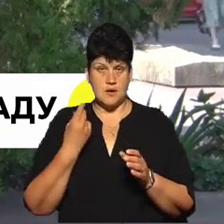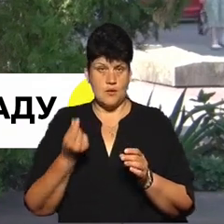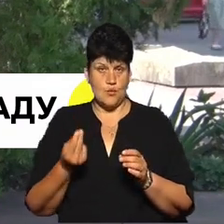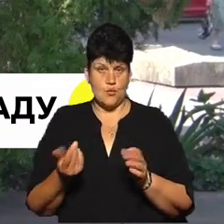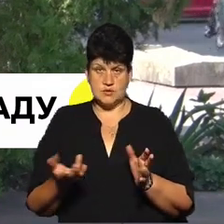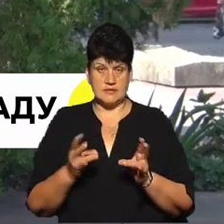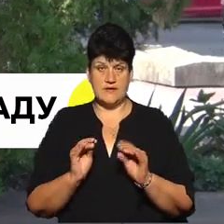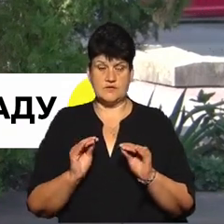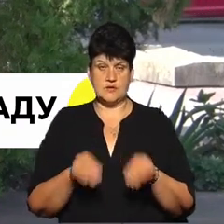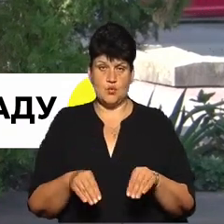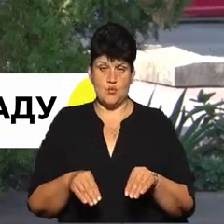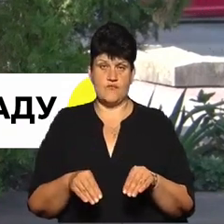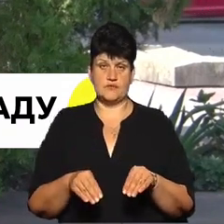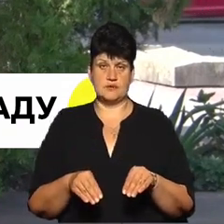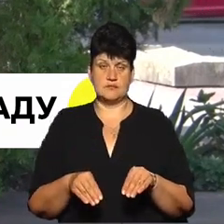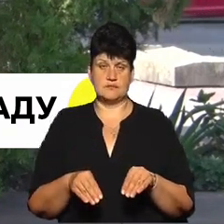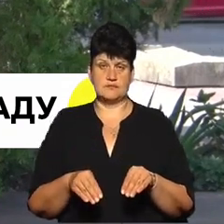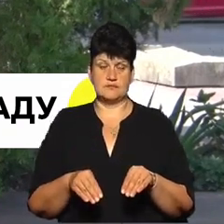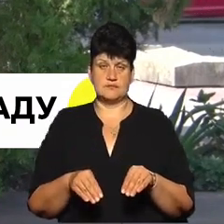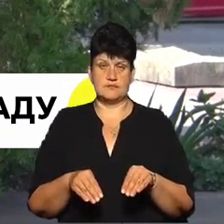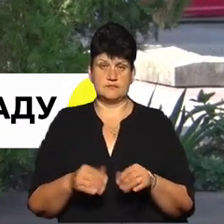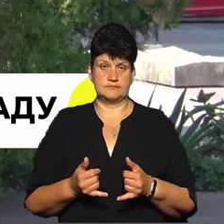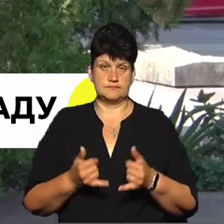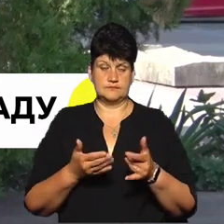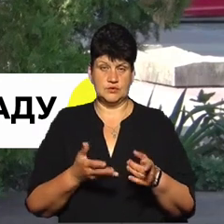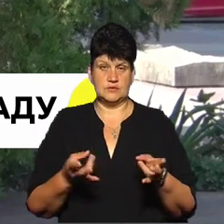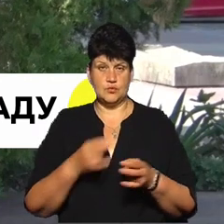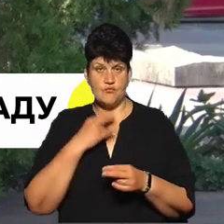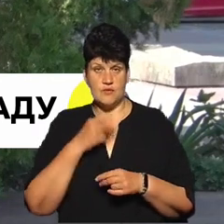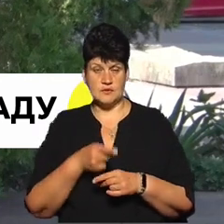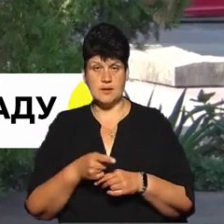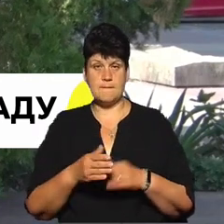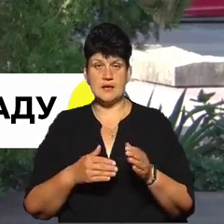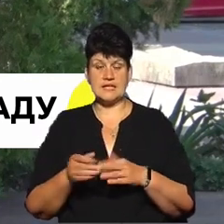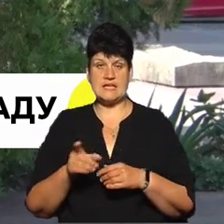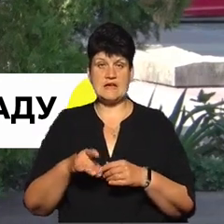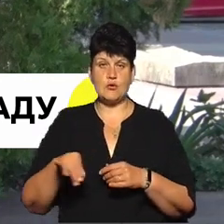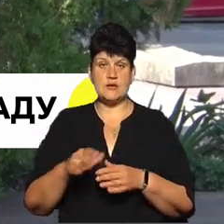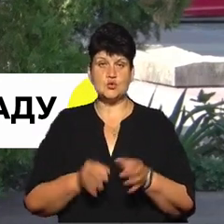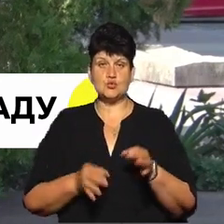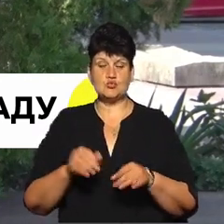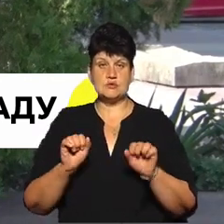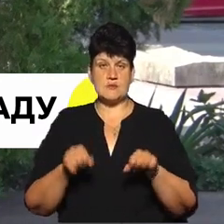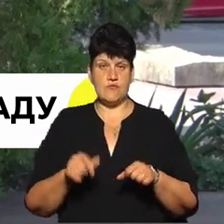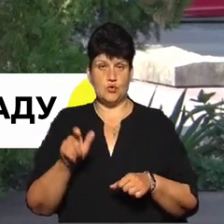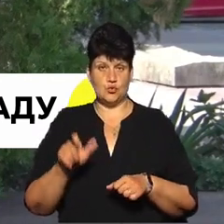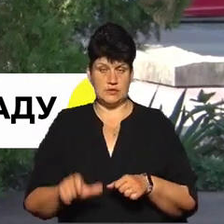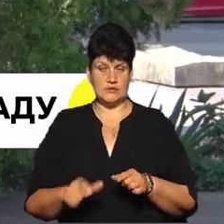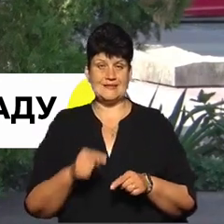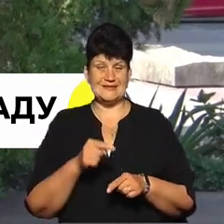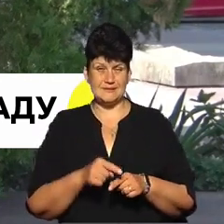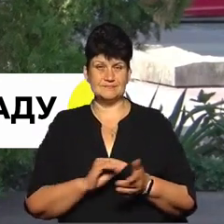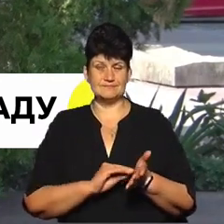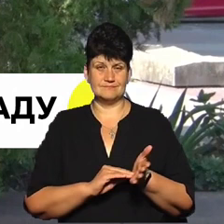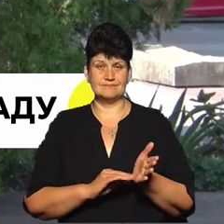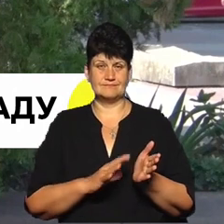встановлення відповідних пристосувань, то слід звернути увагу на практику Європейського суду з прав людини. Цей суд зазначав неодноразово в судових